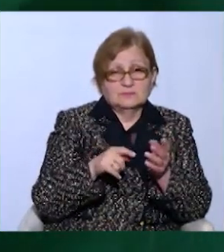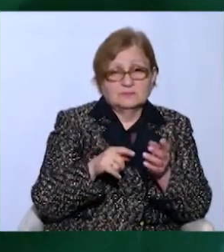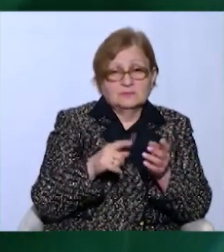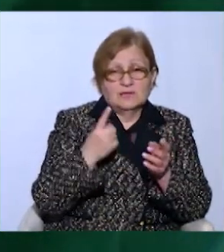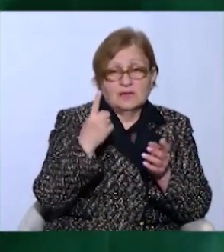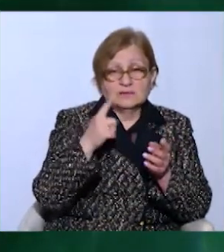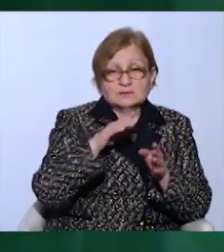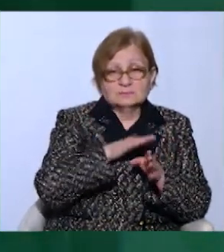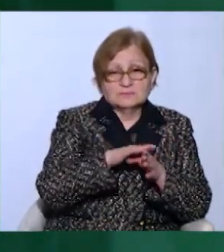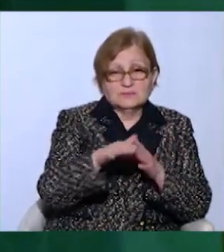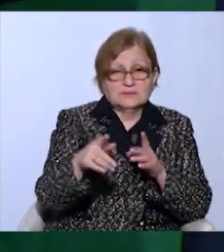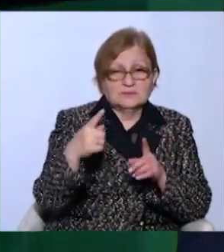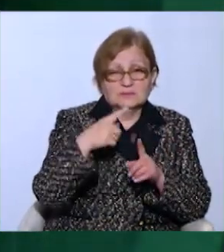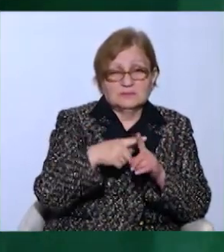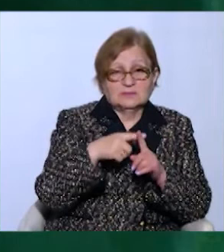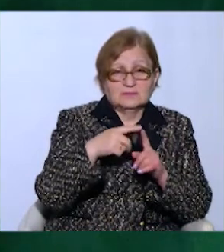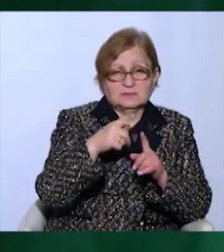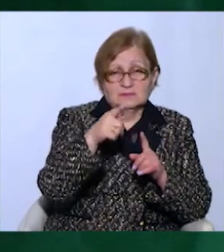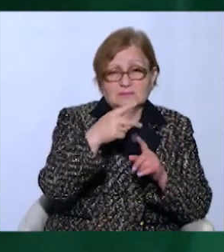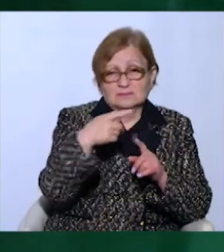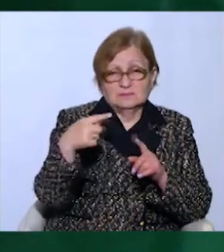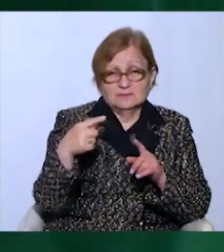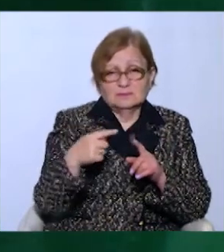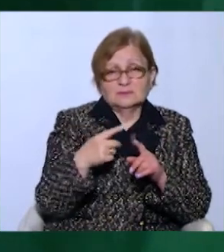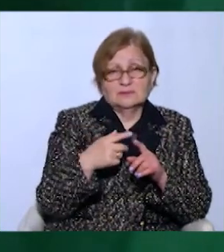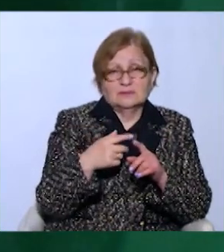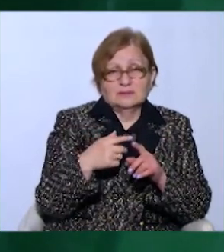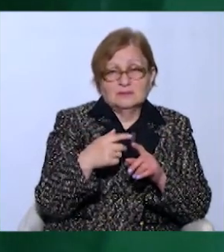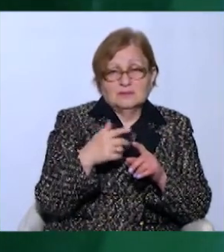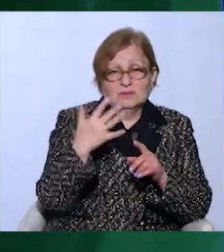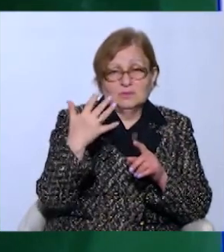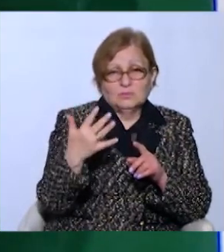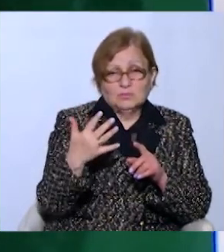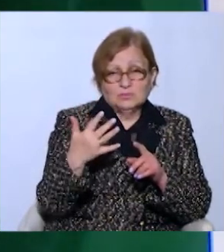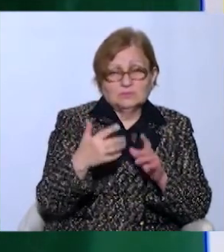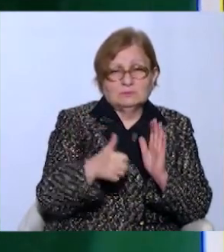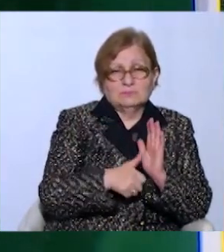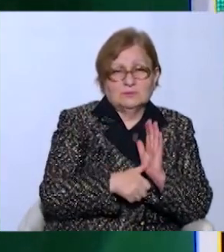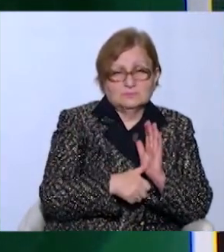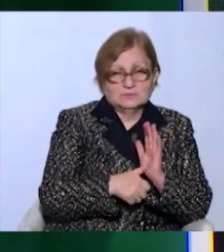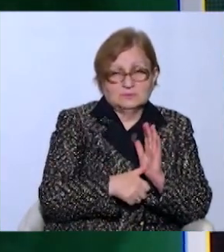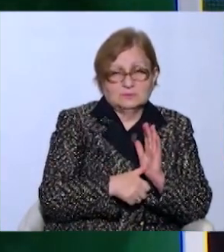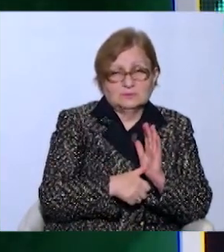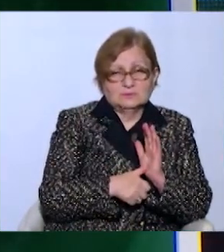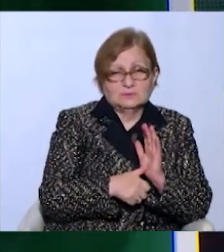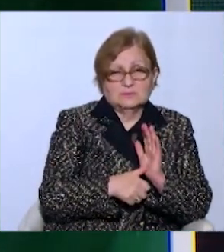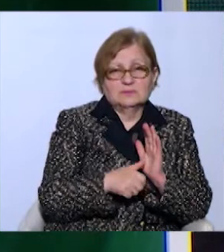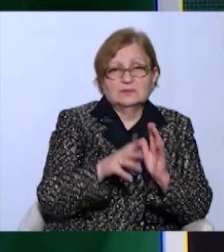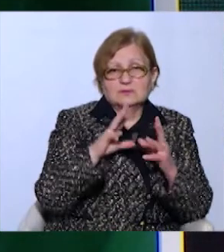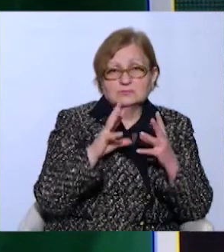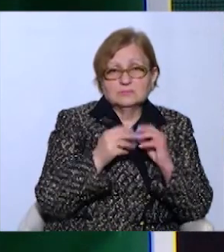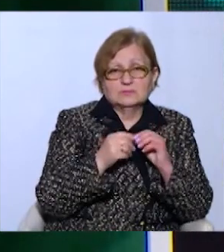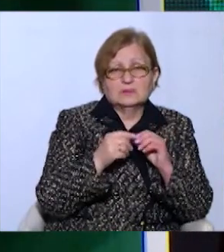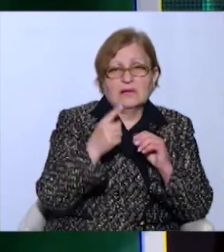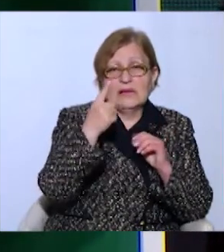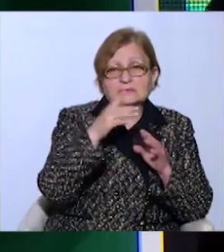1 თელს დამატებული 8 მე-6-ს გამოკლებული 3 მე-6-ედი. 5 მე-6-ედი, ანუ პასუხი